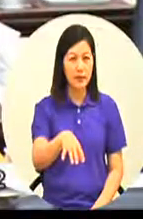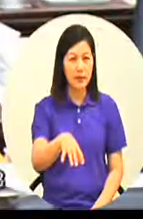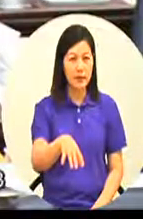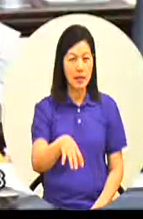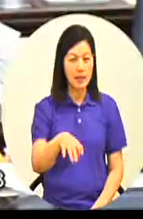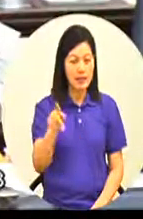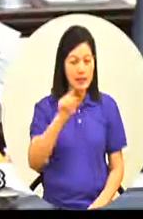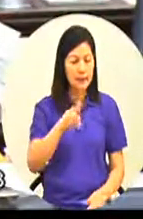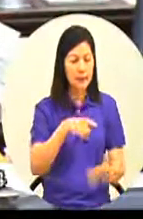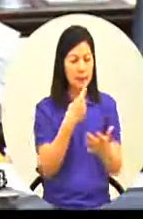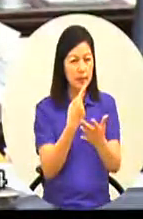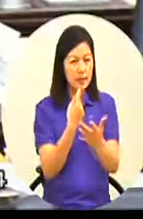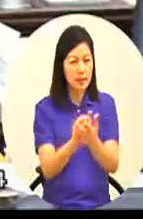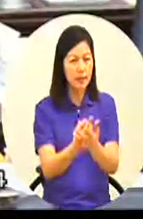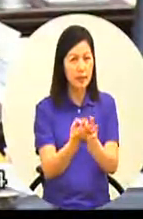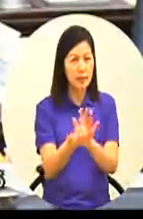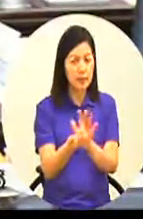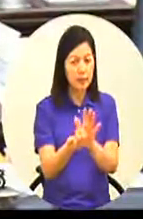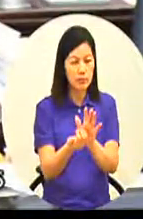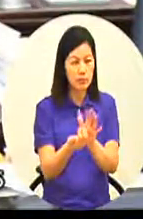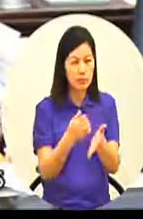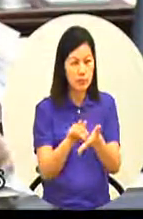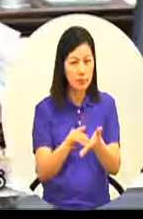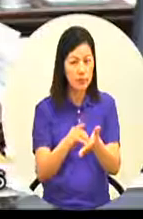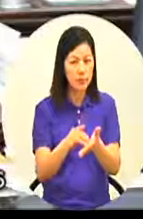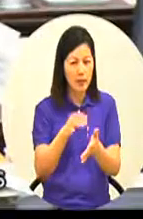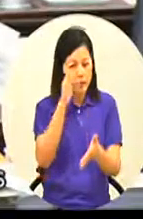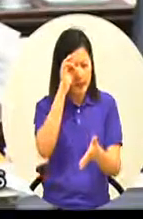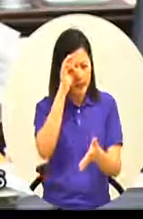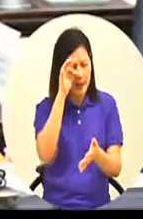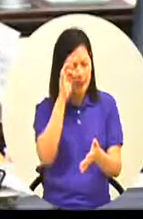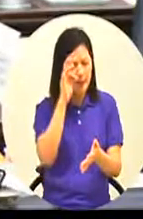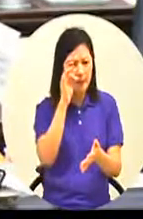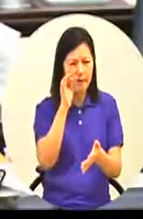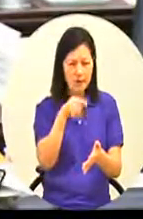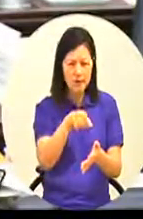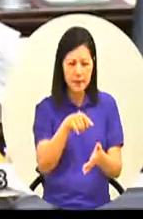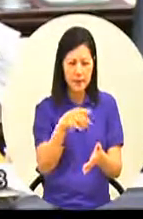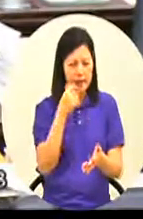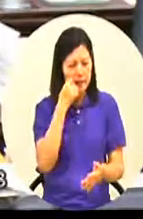参与式的预算决定了这五个，看起来它不是很困难哦。我必须讲这几个